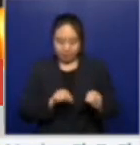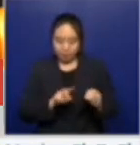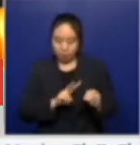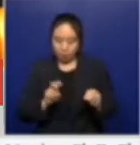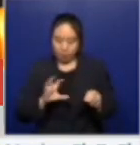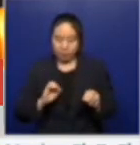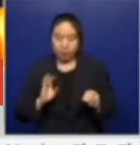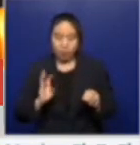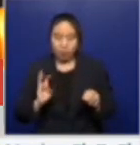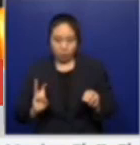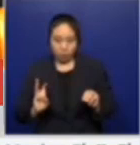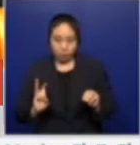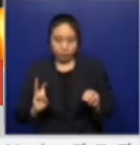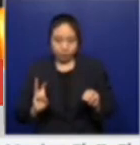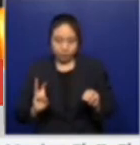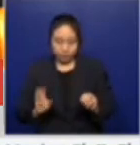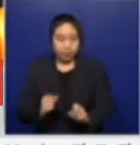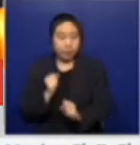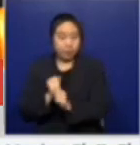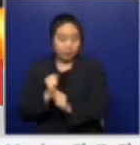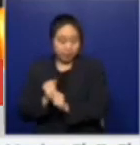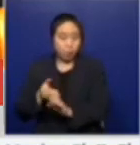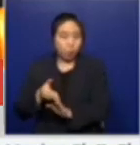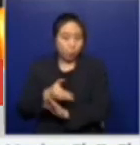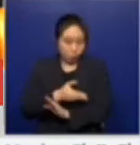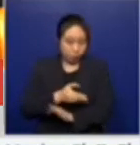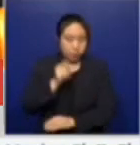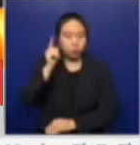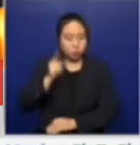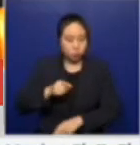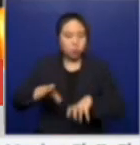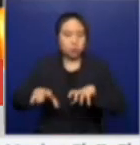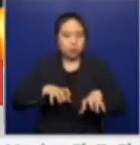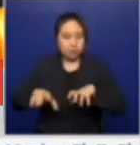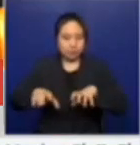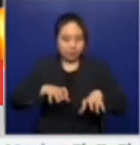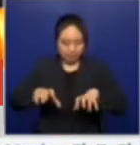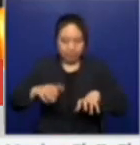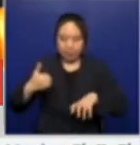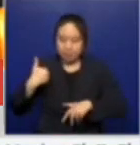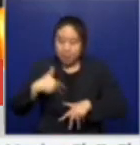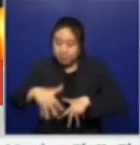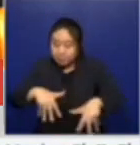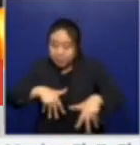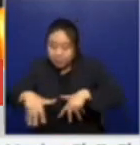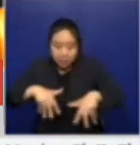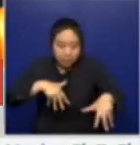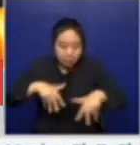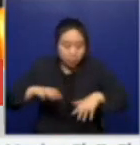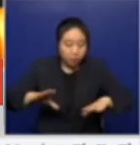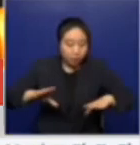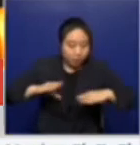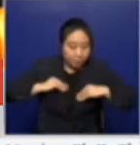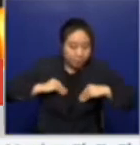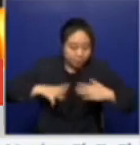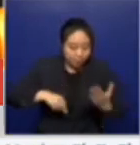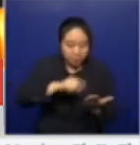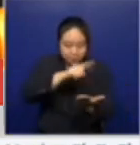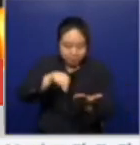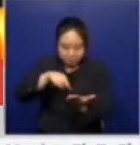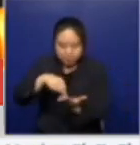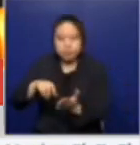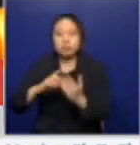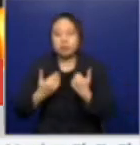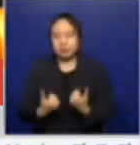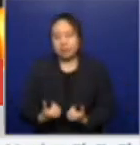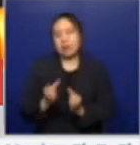256ก่อนดำเนินการจะต้องจัดให้มีการออกเสียงประชามติทำให้การแก้ไขเพิ่